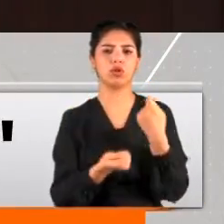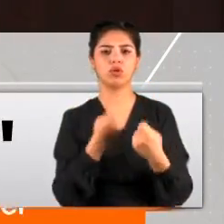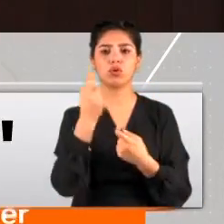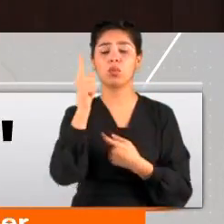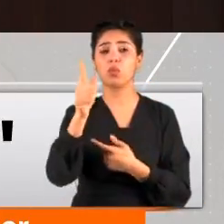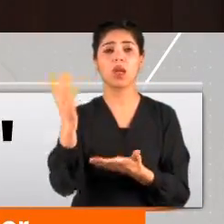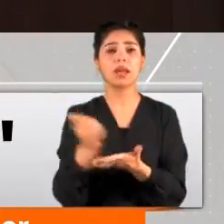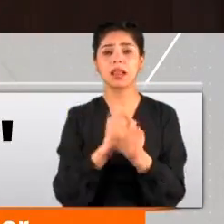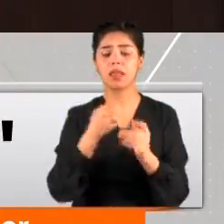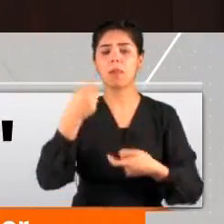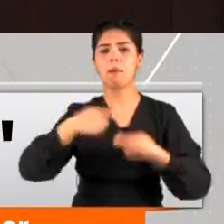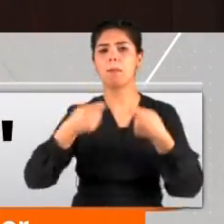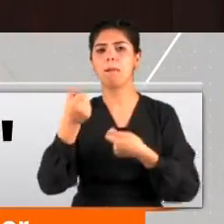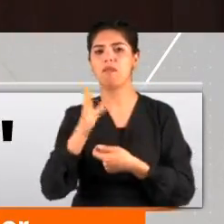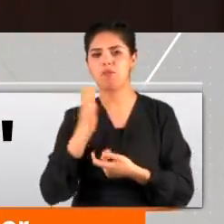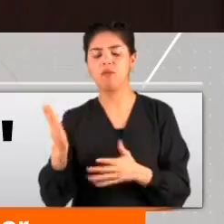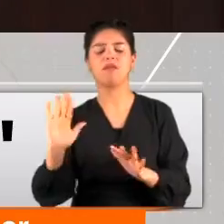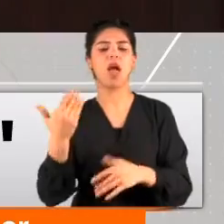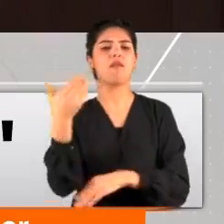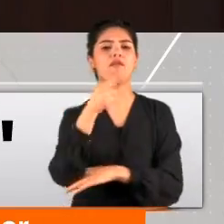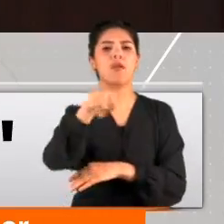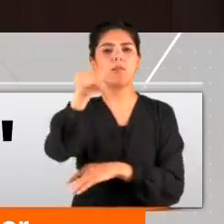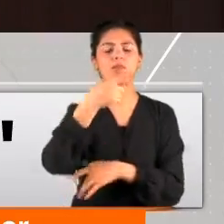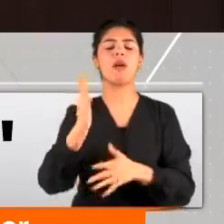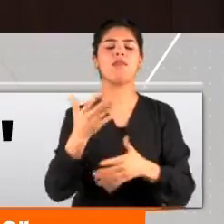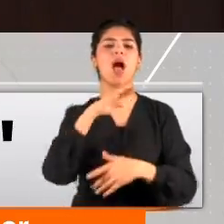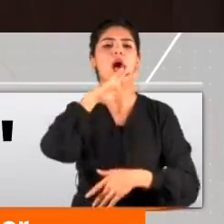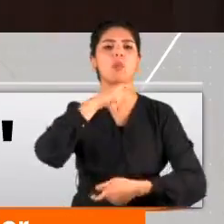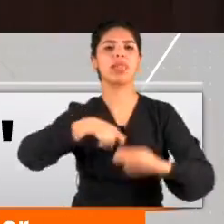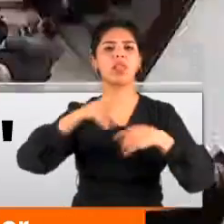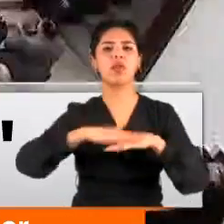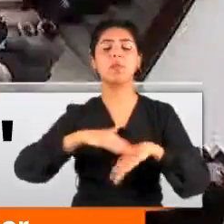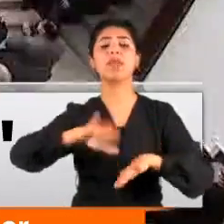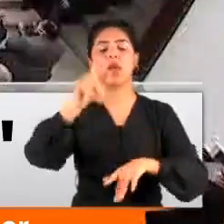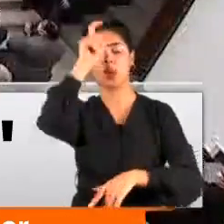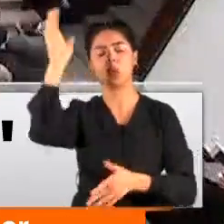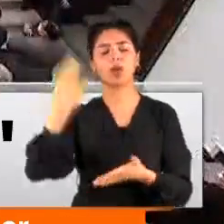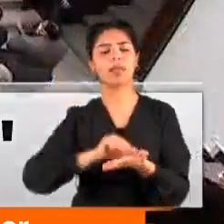parası olan veya ihracat yapan değil, ülkemizin tamamıdır.